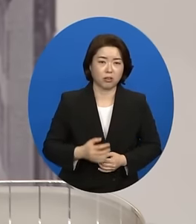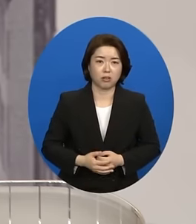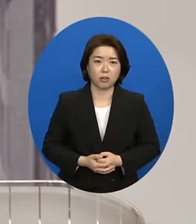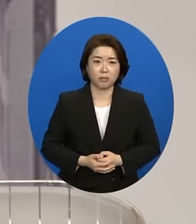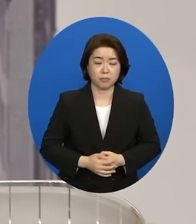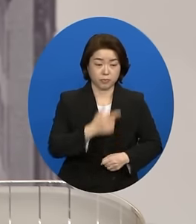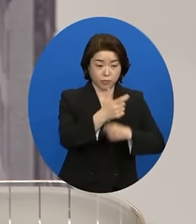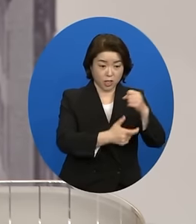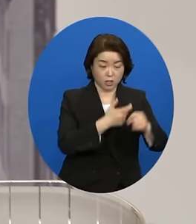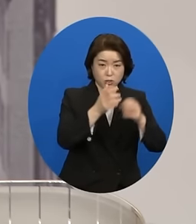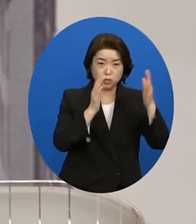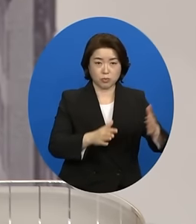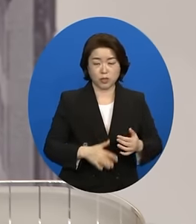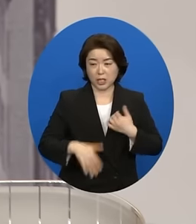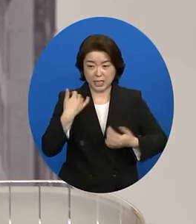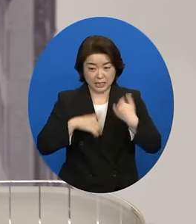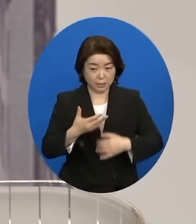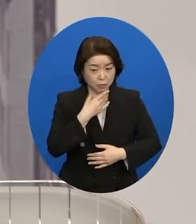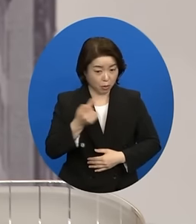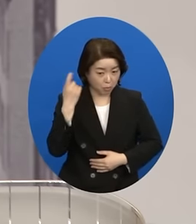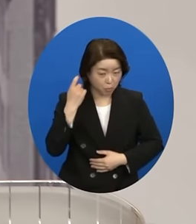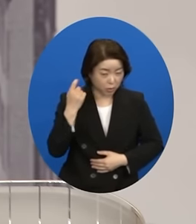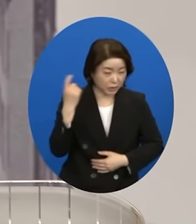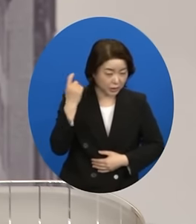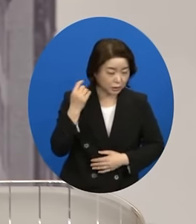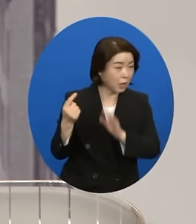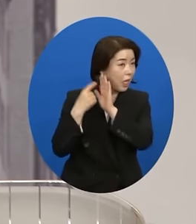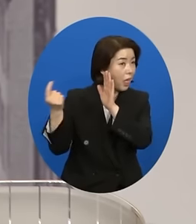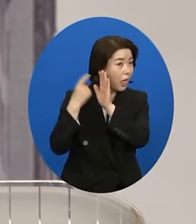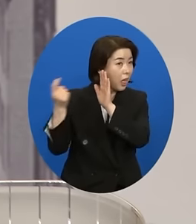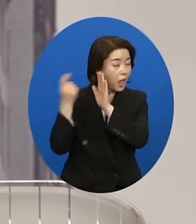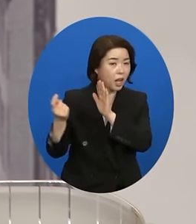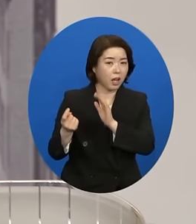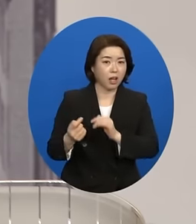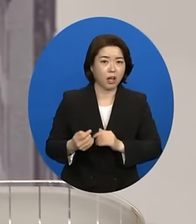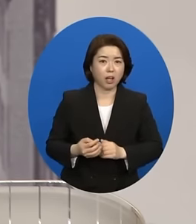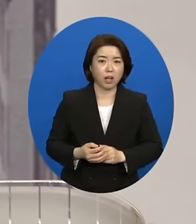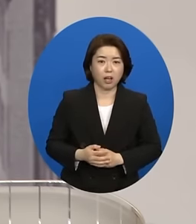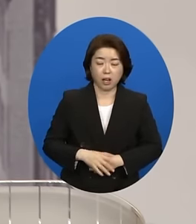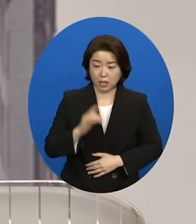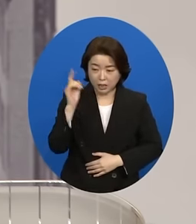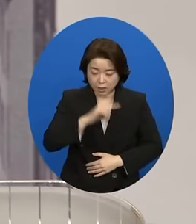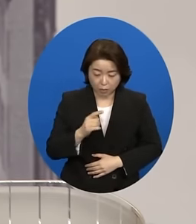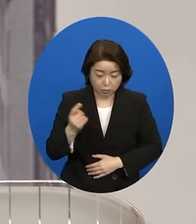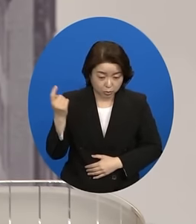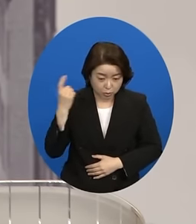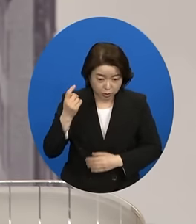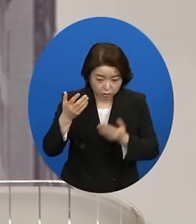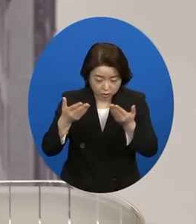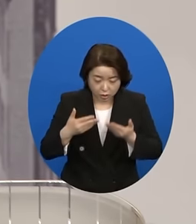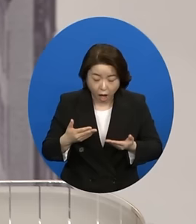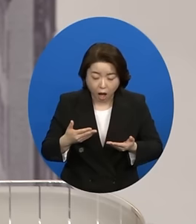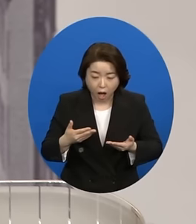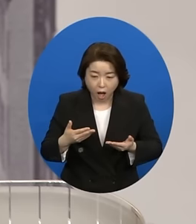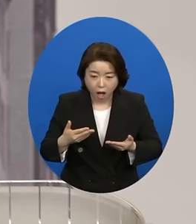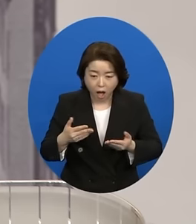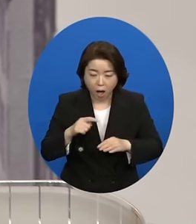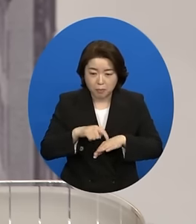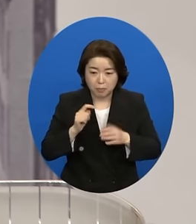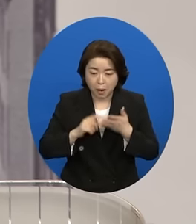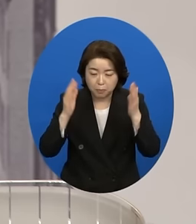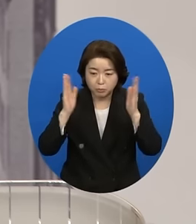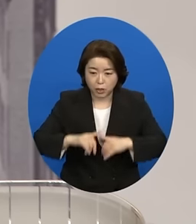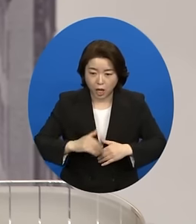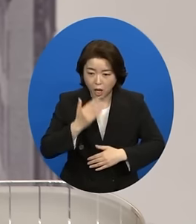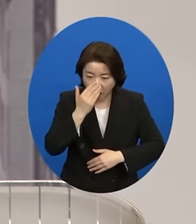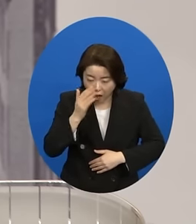60년간 복음, 기쁜 소식을 들었을 때는 아무런 반응이 없다가 나쁜 소식을 들으니까 마음이 무너지는 거지. 겸손해지는 거예요. 그때